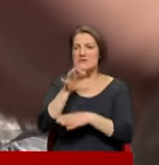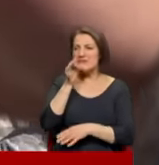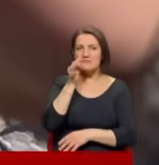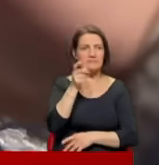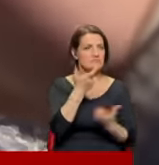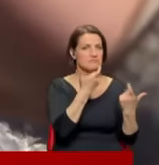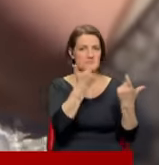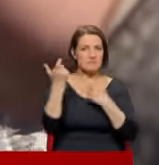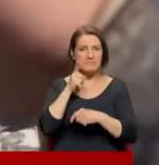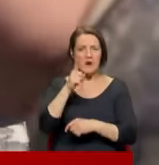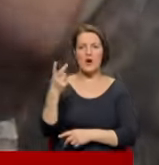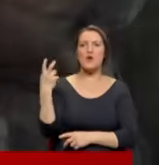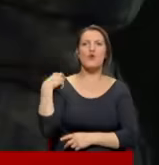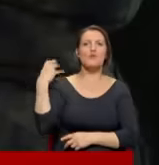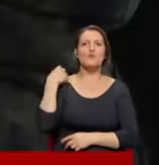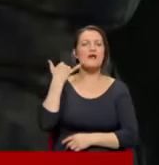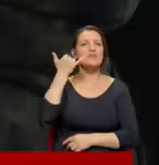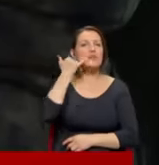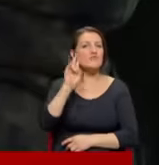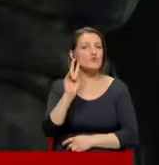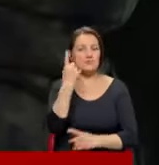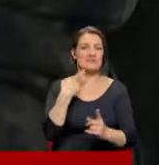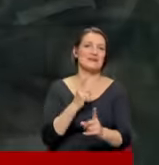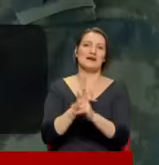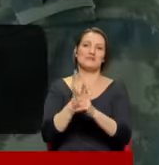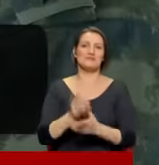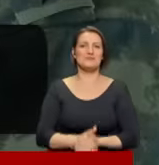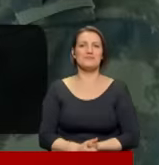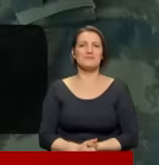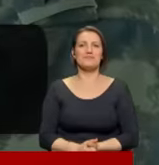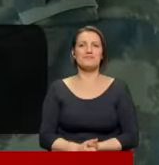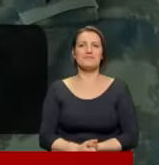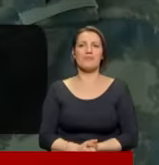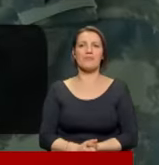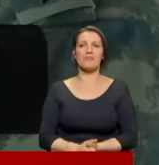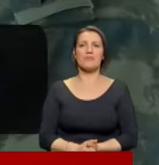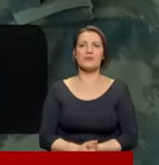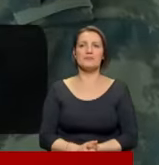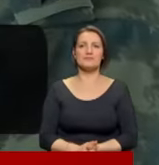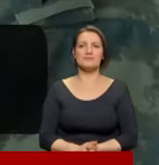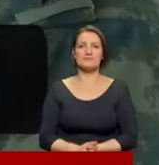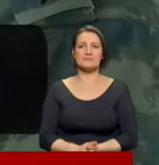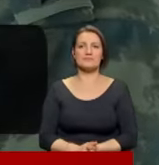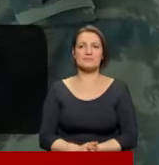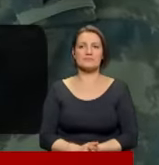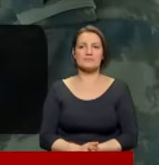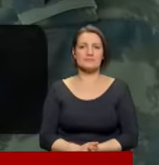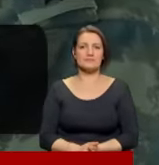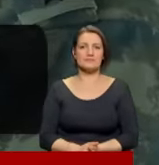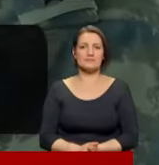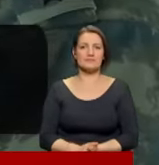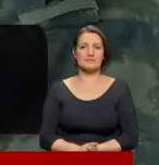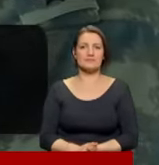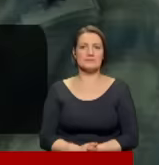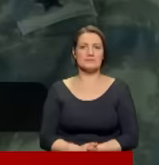uçurtmazken diğer yandan komutanlarının telefon sürpriziyle karşılaştı. Hüseyin nöbette sizinle bayramlaşamamış, ona